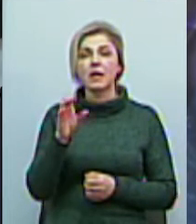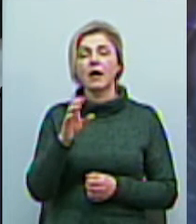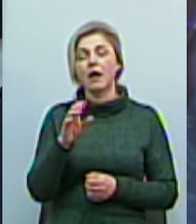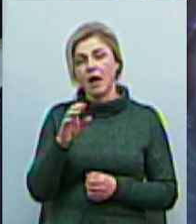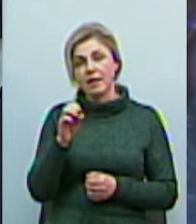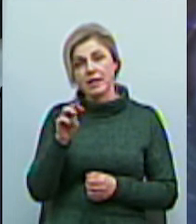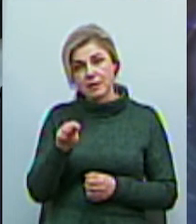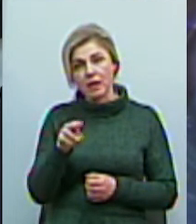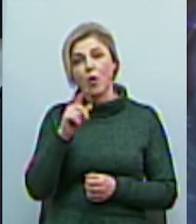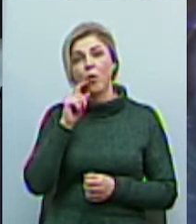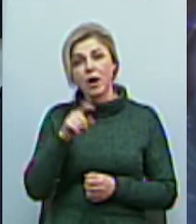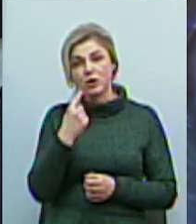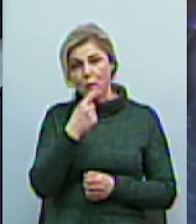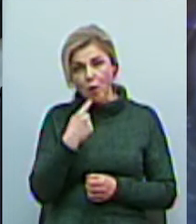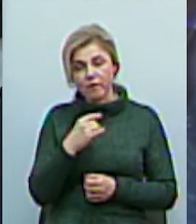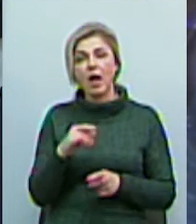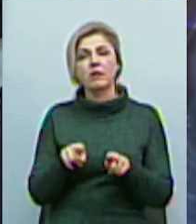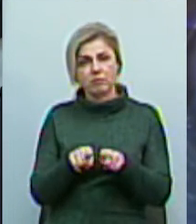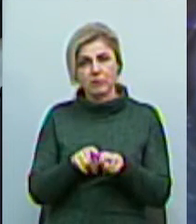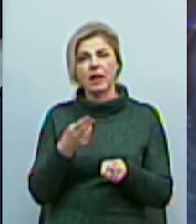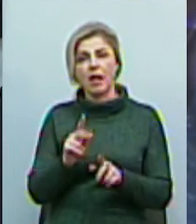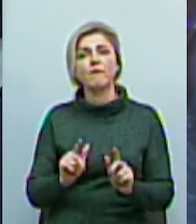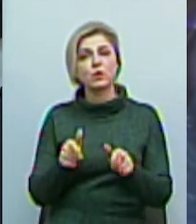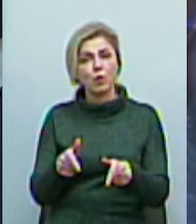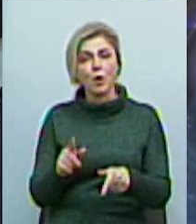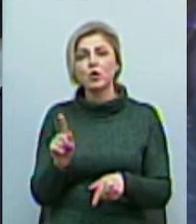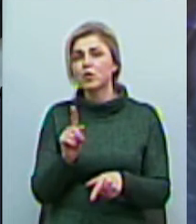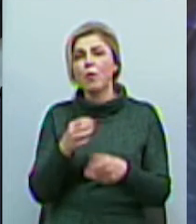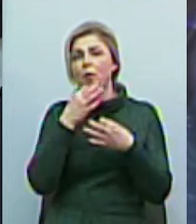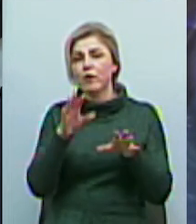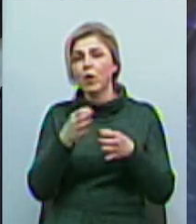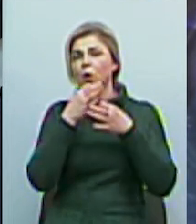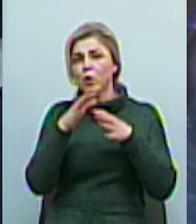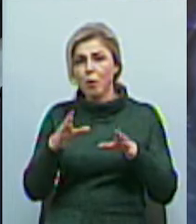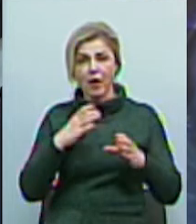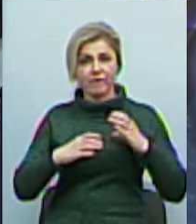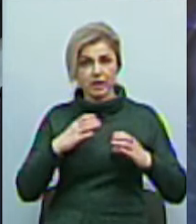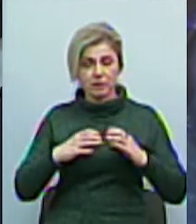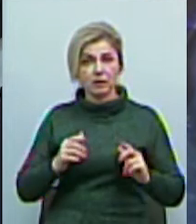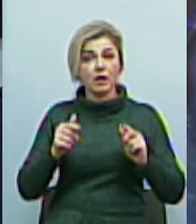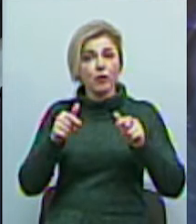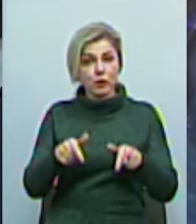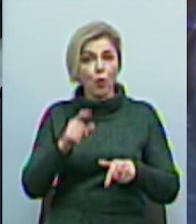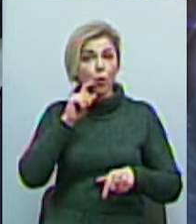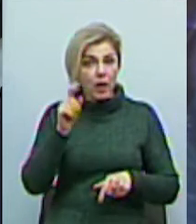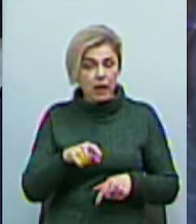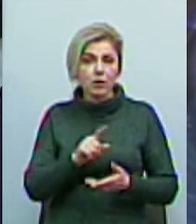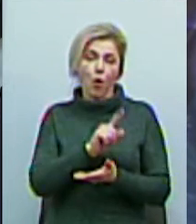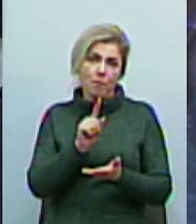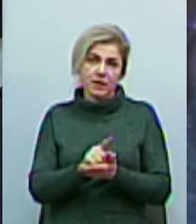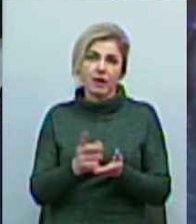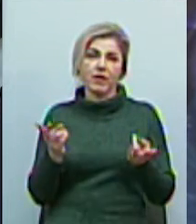мови, так і для вступу. Щоб вступити в будь-який вищий навчальний заклад України, обов'язково